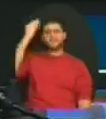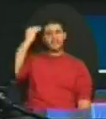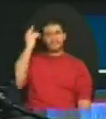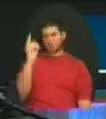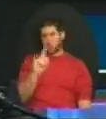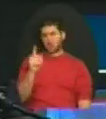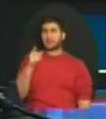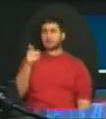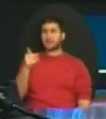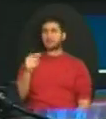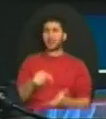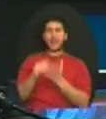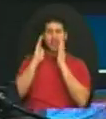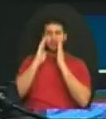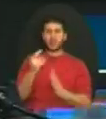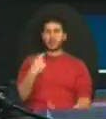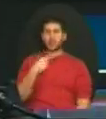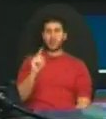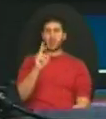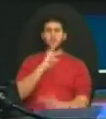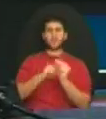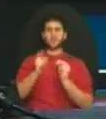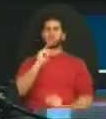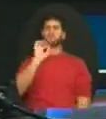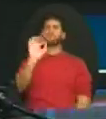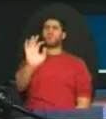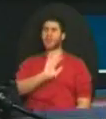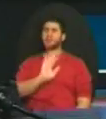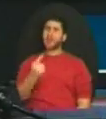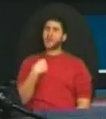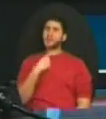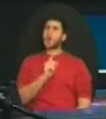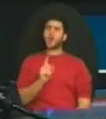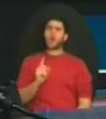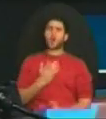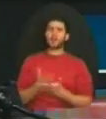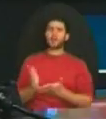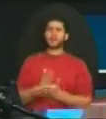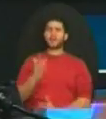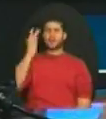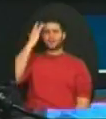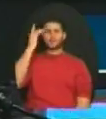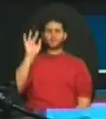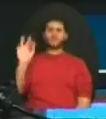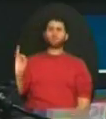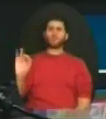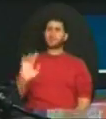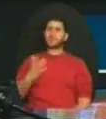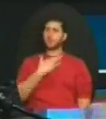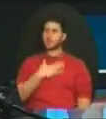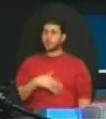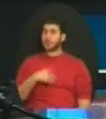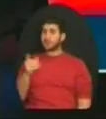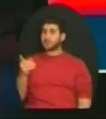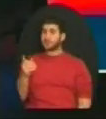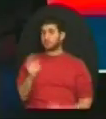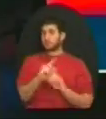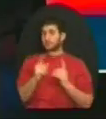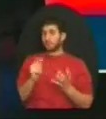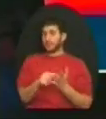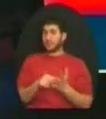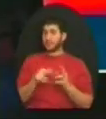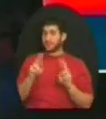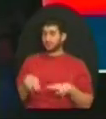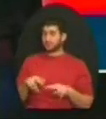פלסטינית. וזה מתוך האמונה שאנחנו לא מדברות בשמן. אנחנו לא אומרות להן מה הן חושבות ומה הן רוצות. לא, אז שאלתי, עד כמה